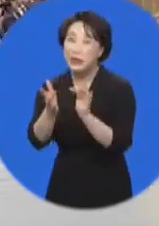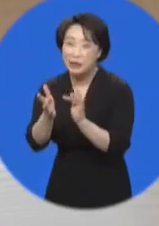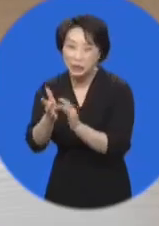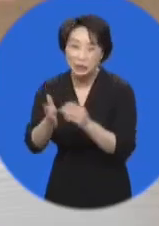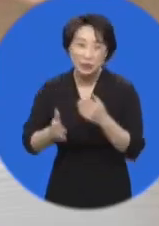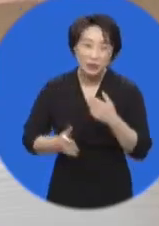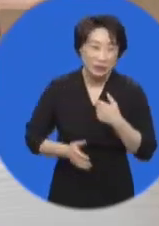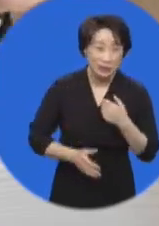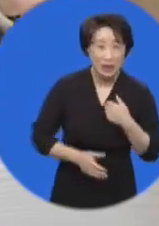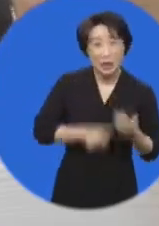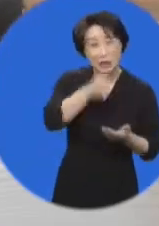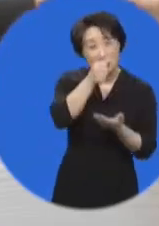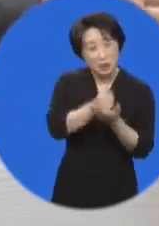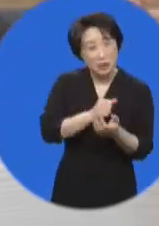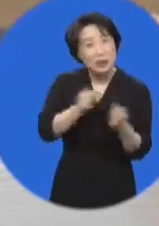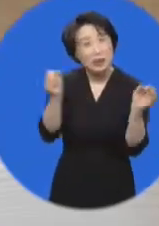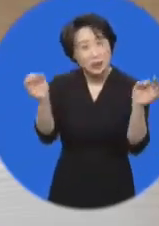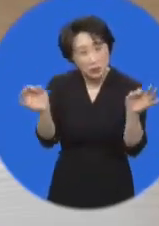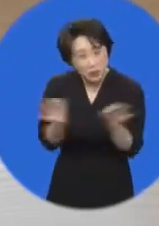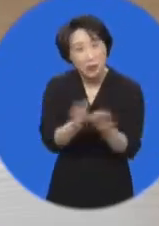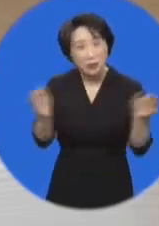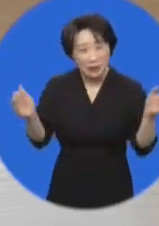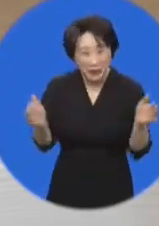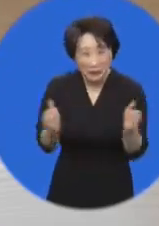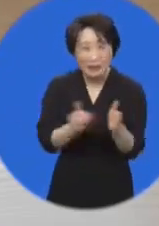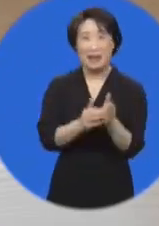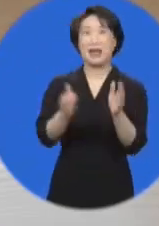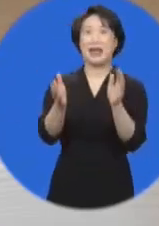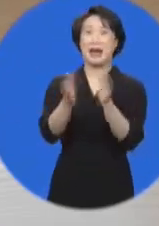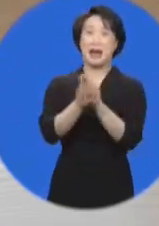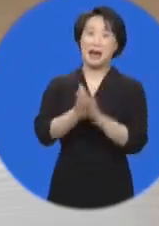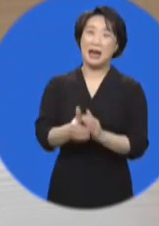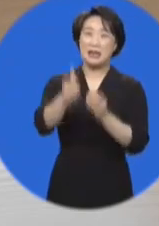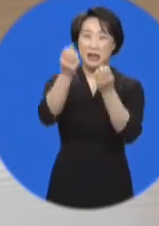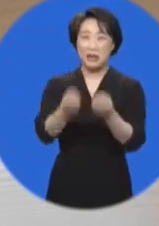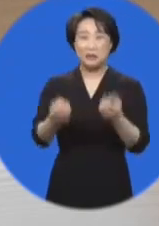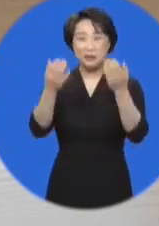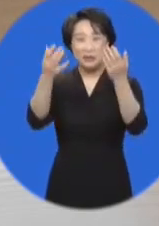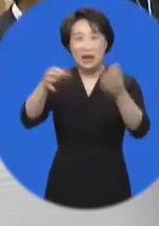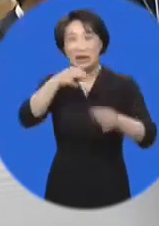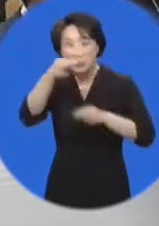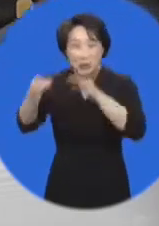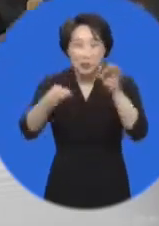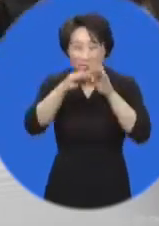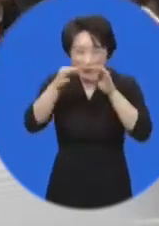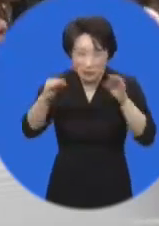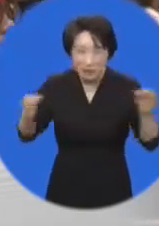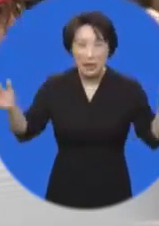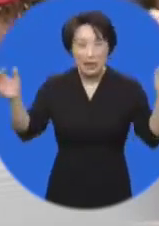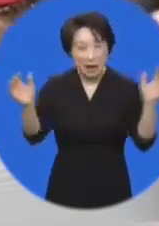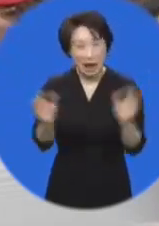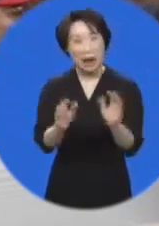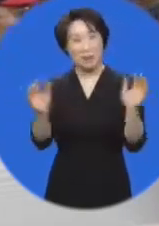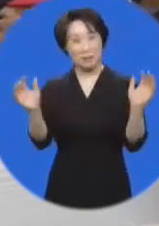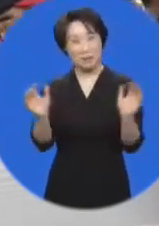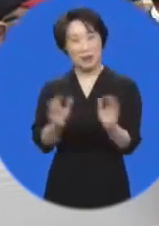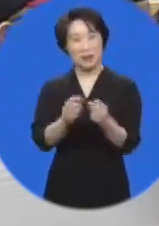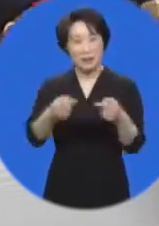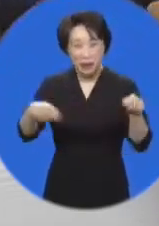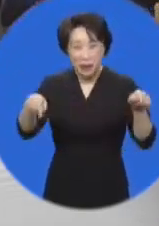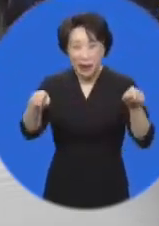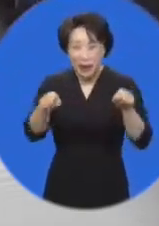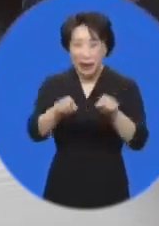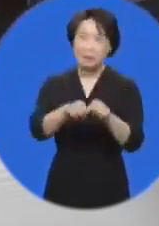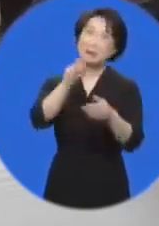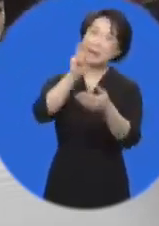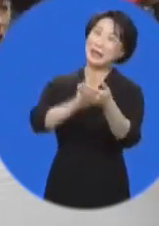주 예수 내 죄를 속죄해 할렐루야 소리를